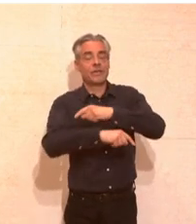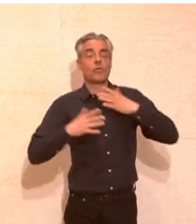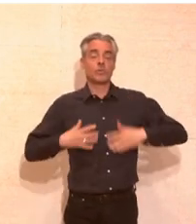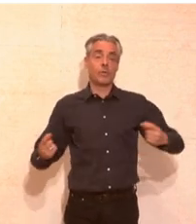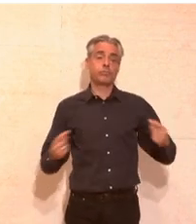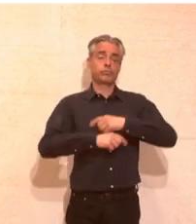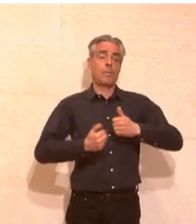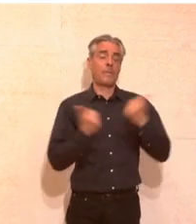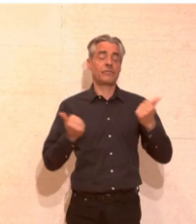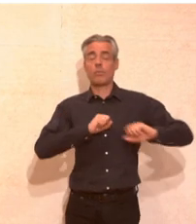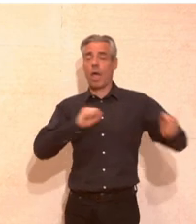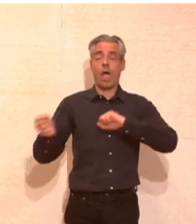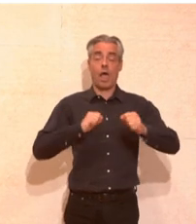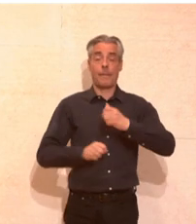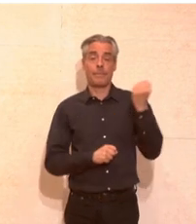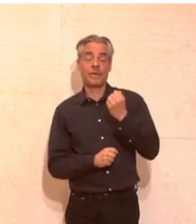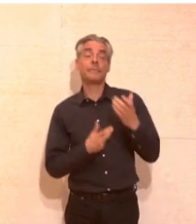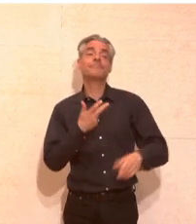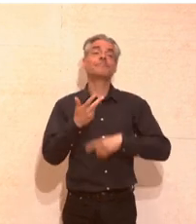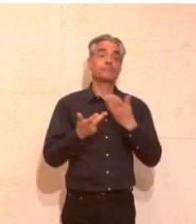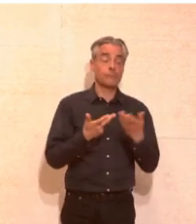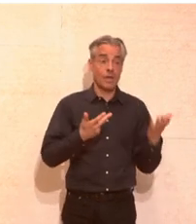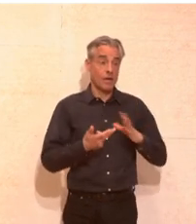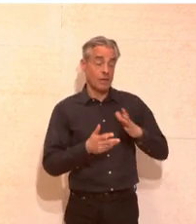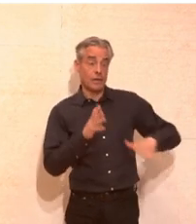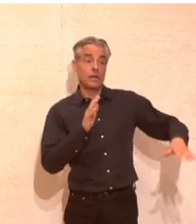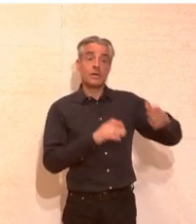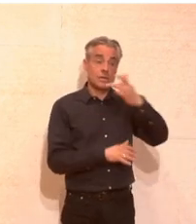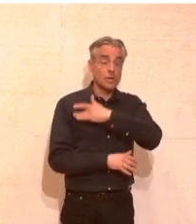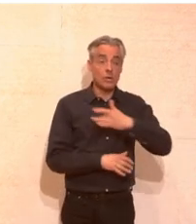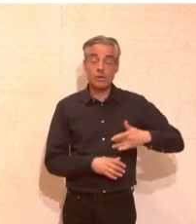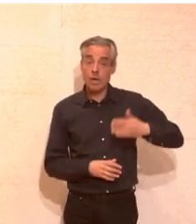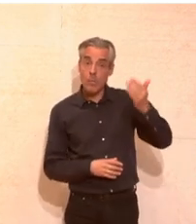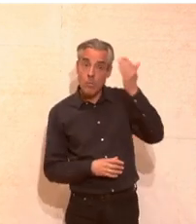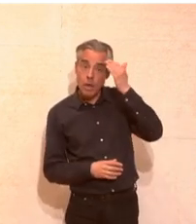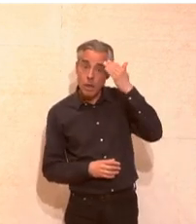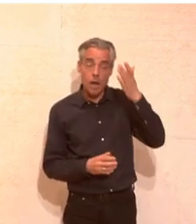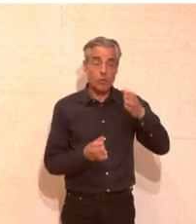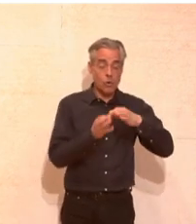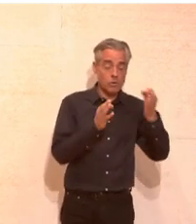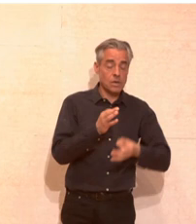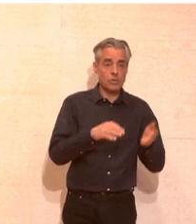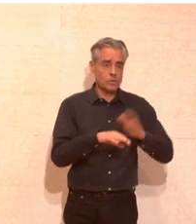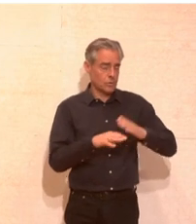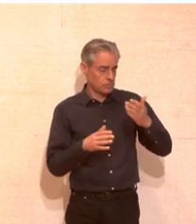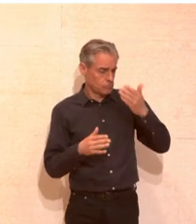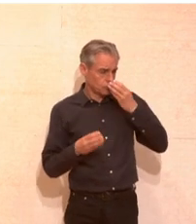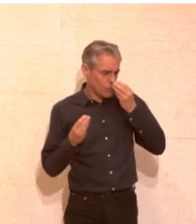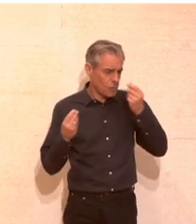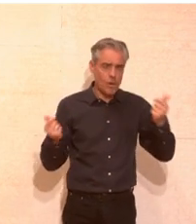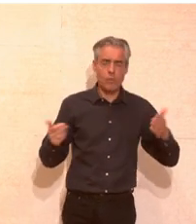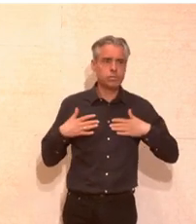en mouvement. Et puis, nous avons véritablement, du côté de la santé mentale, un impact sur l'humeur et sur